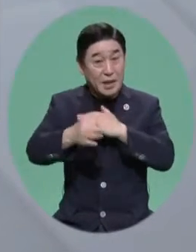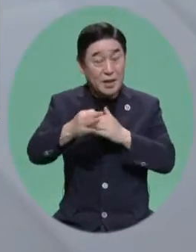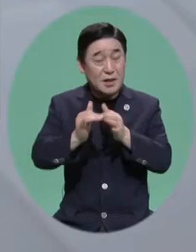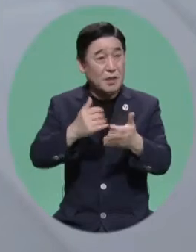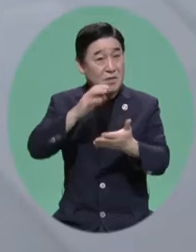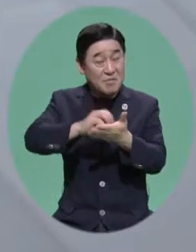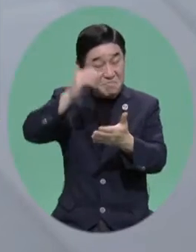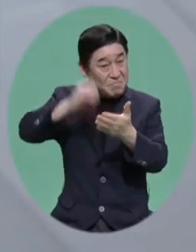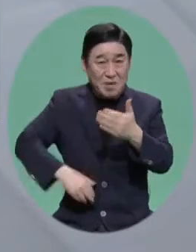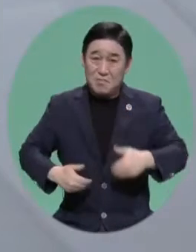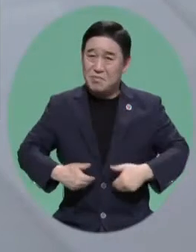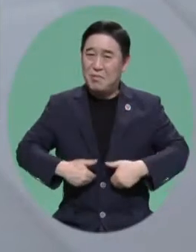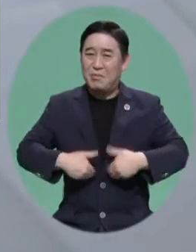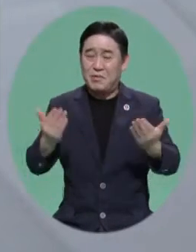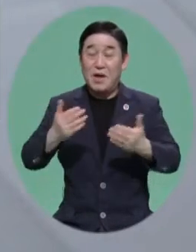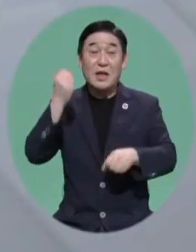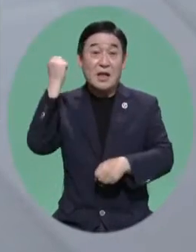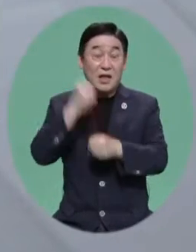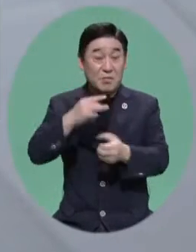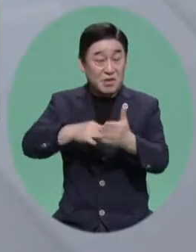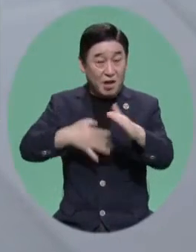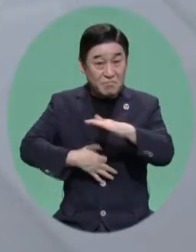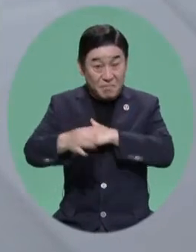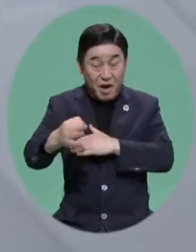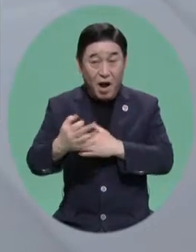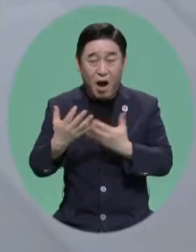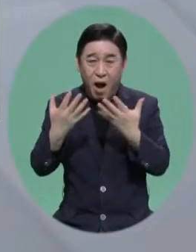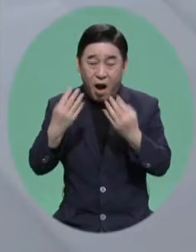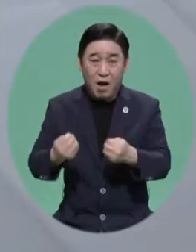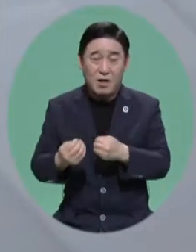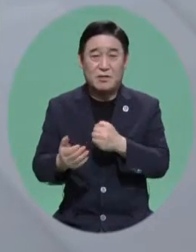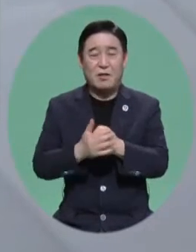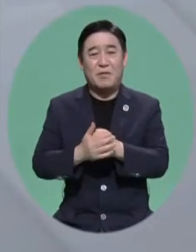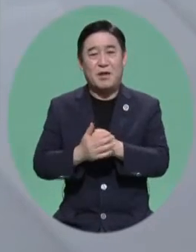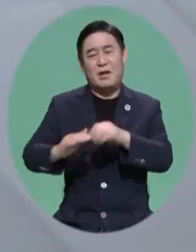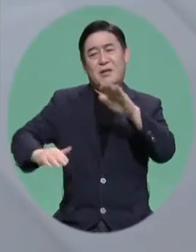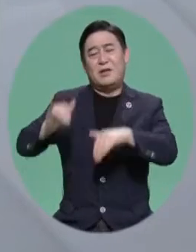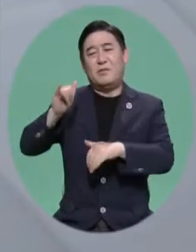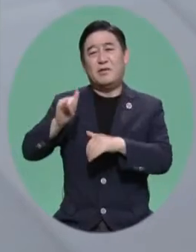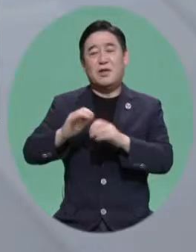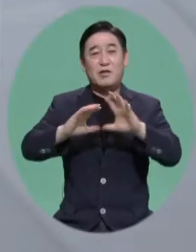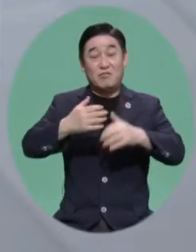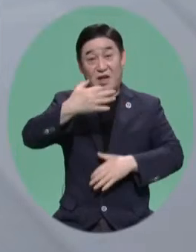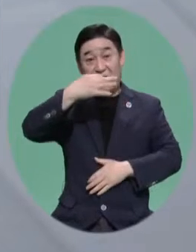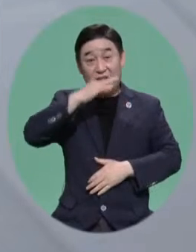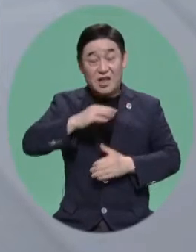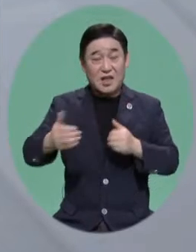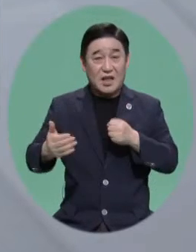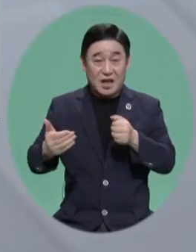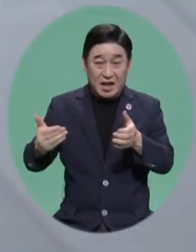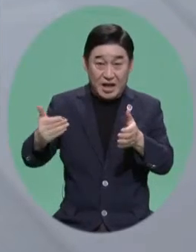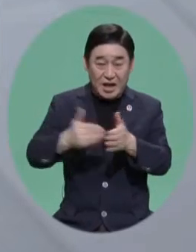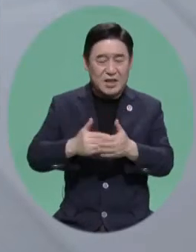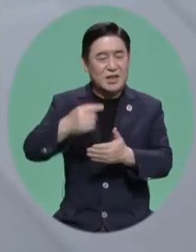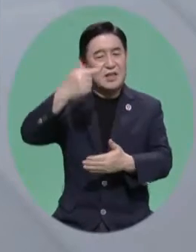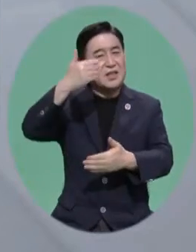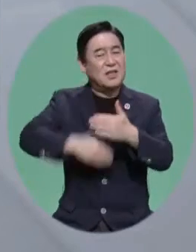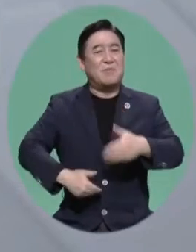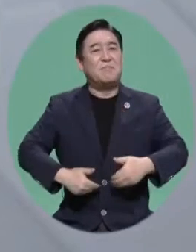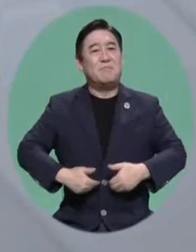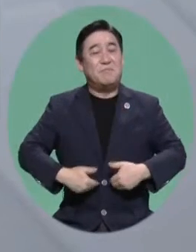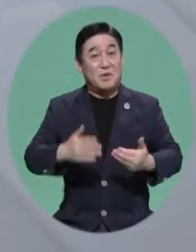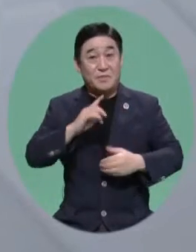것입니다 세금을 많이 내는 걸로 이미 차별 받았는데 아 국가정책의 반사 저기까지 차별 받을 필요는 없다는게 제